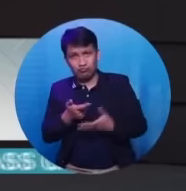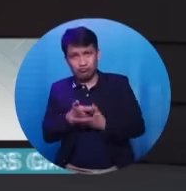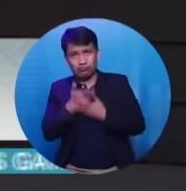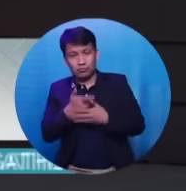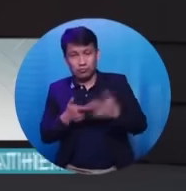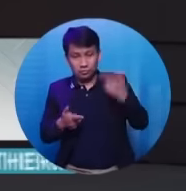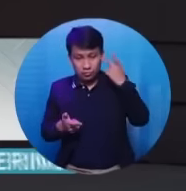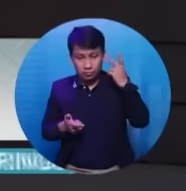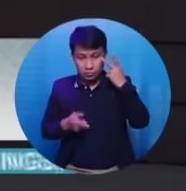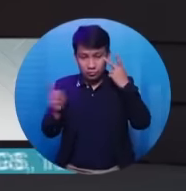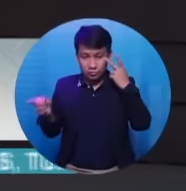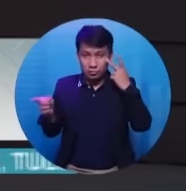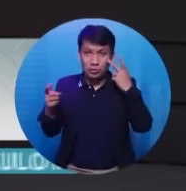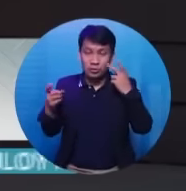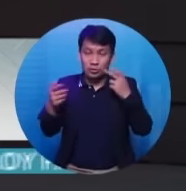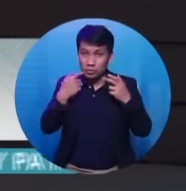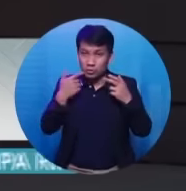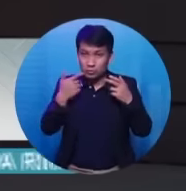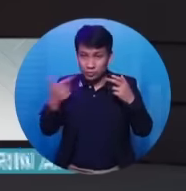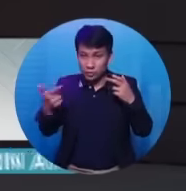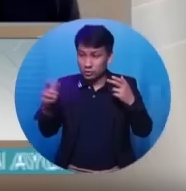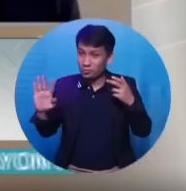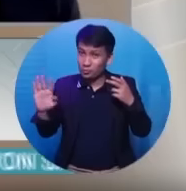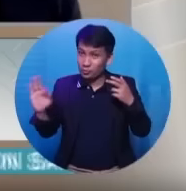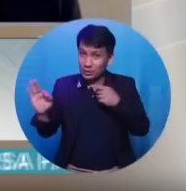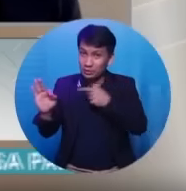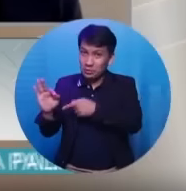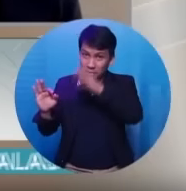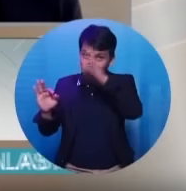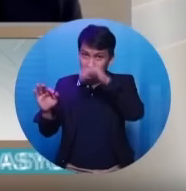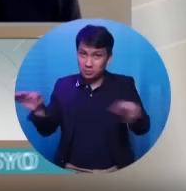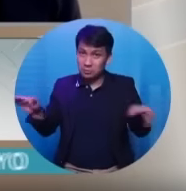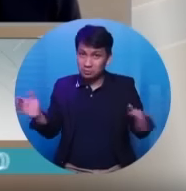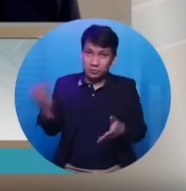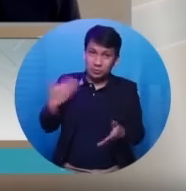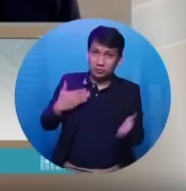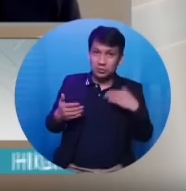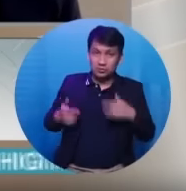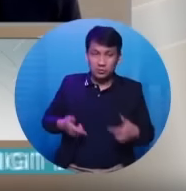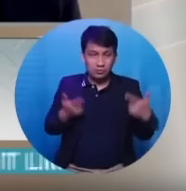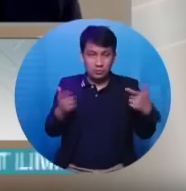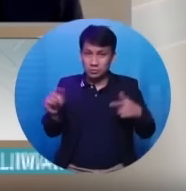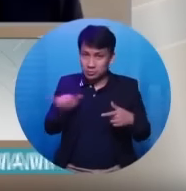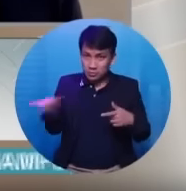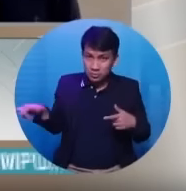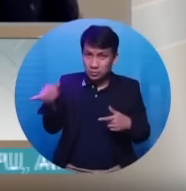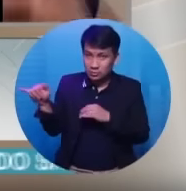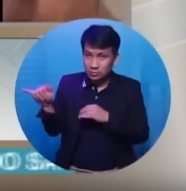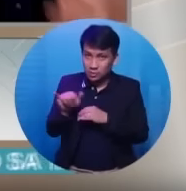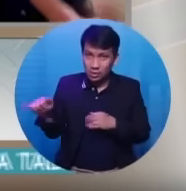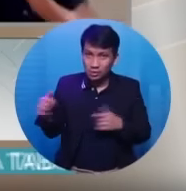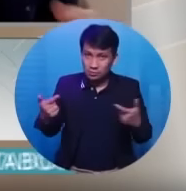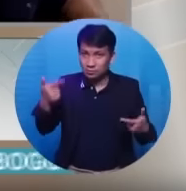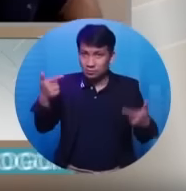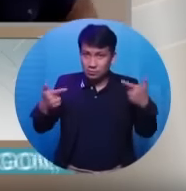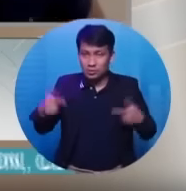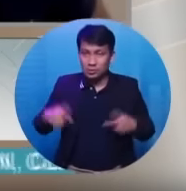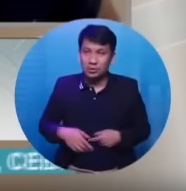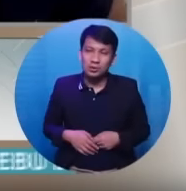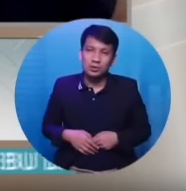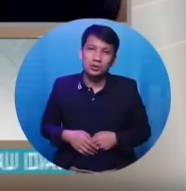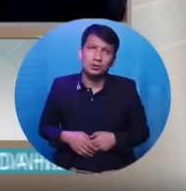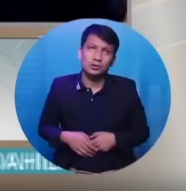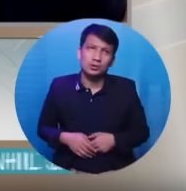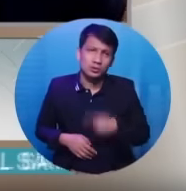si Kenneth Gavilan ng barilan, yung kanyang boyfriend, at maging itong si Gretchen. Anong kaso yun? Barilan, there is